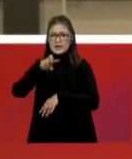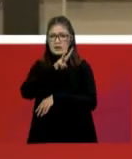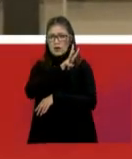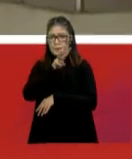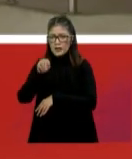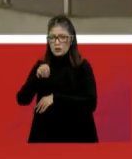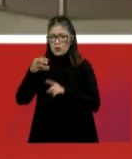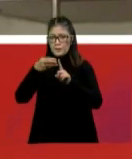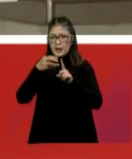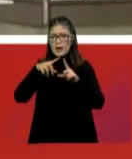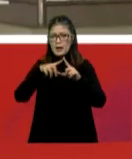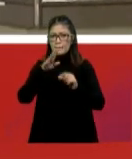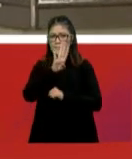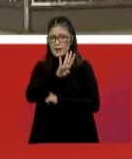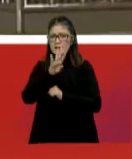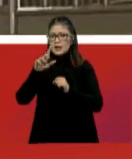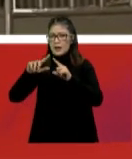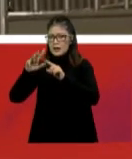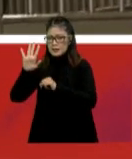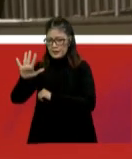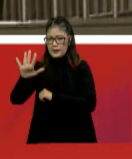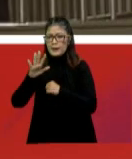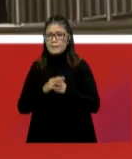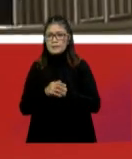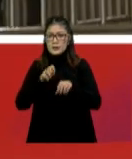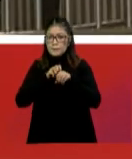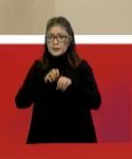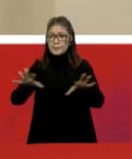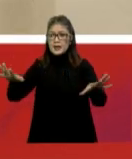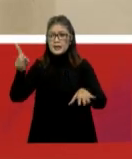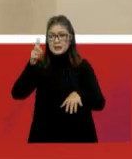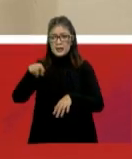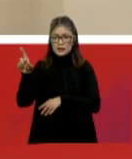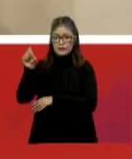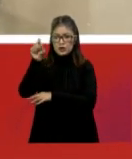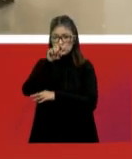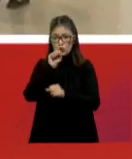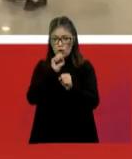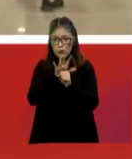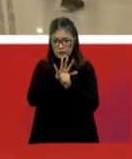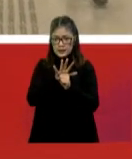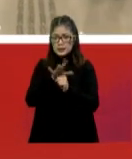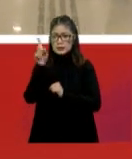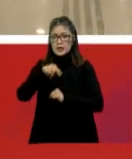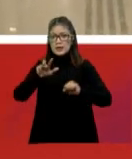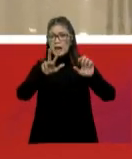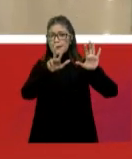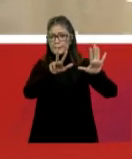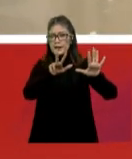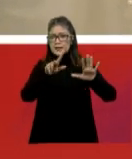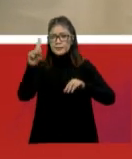BA5. Tingkat transmisi komunitas mencapai angka 8 per